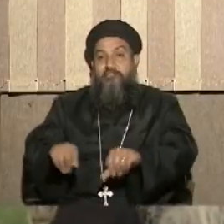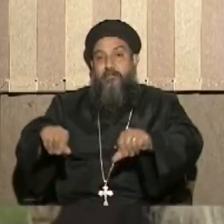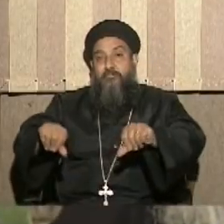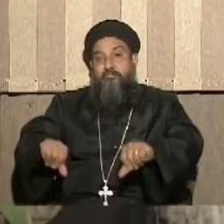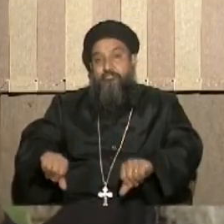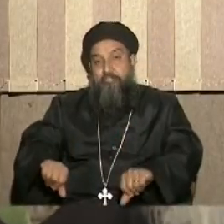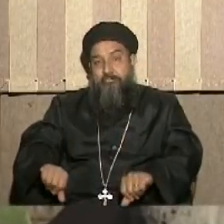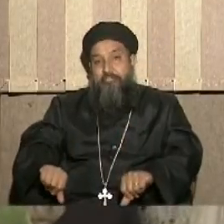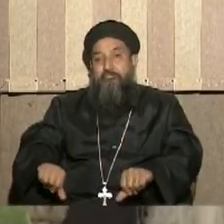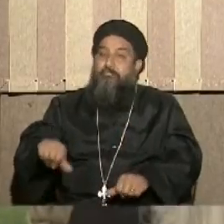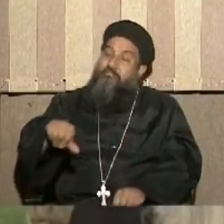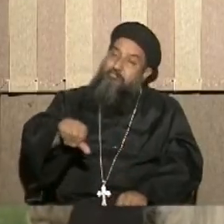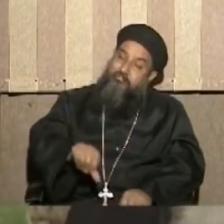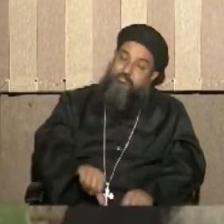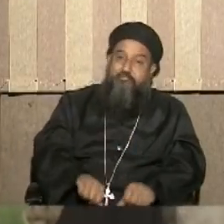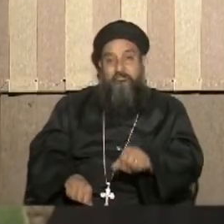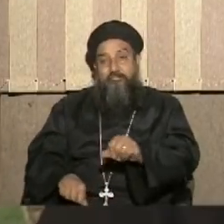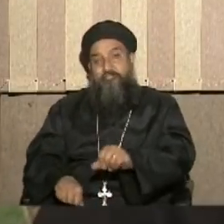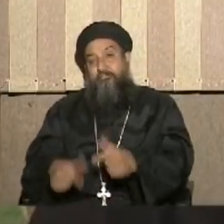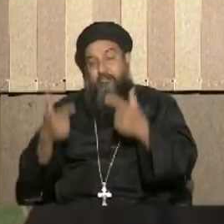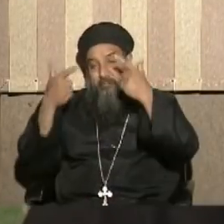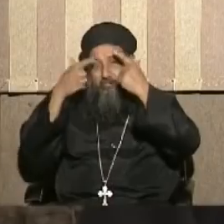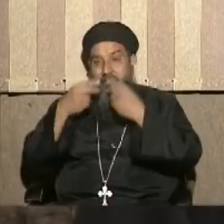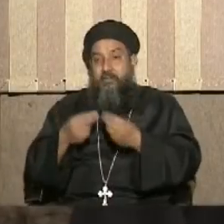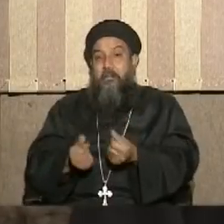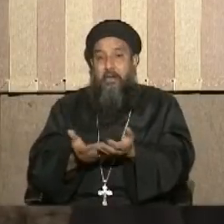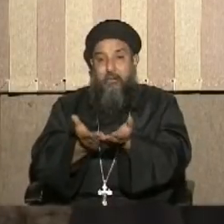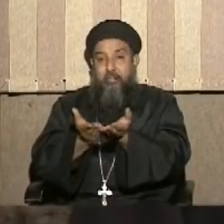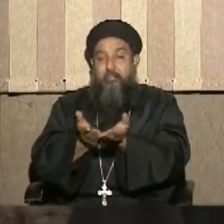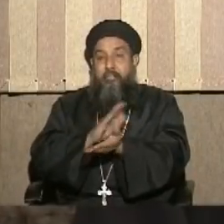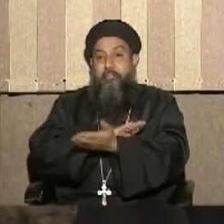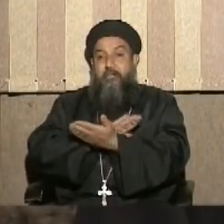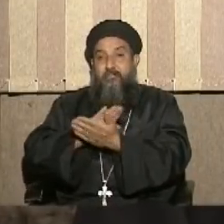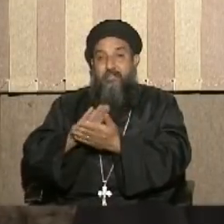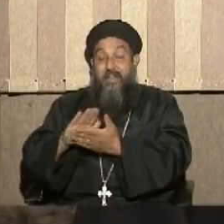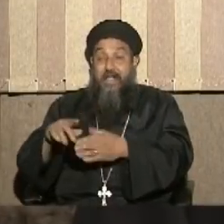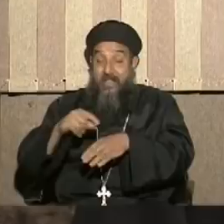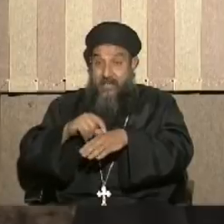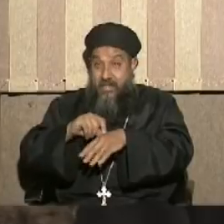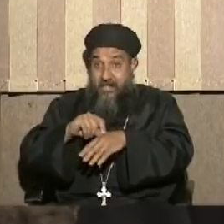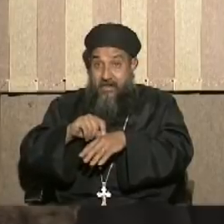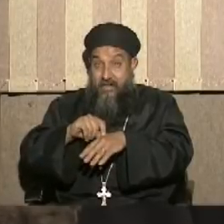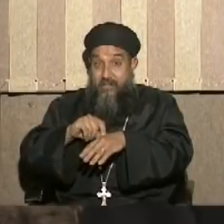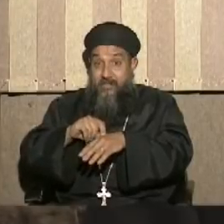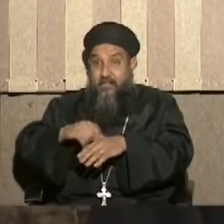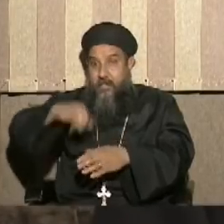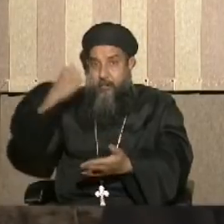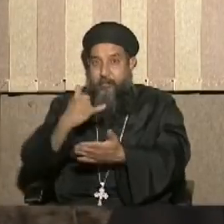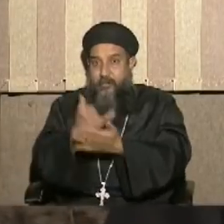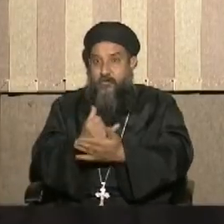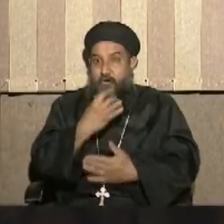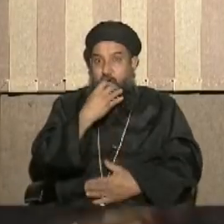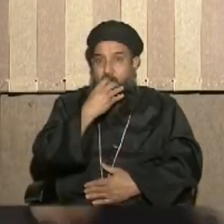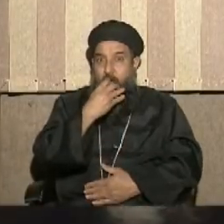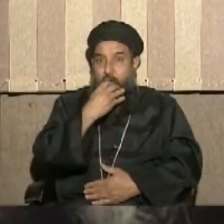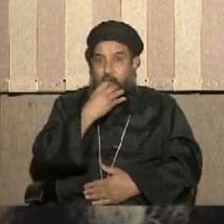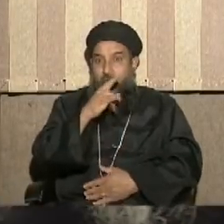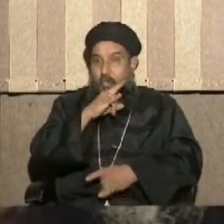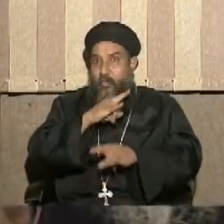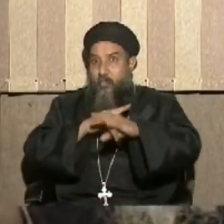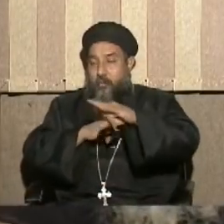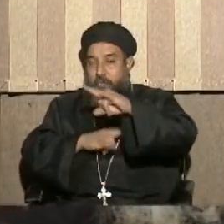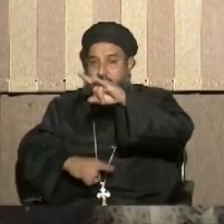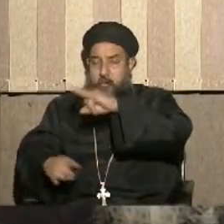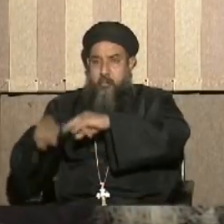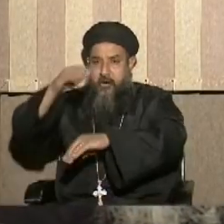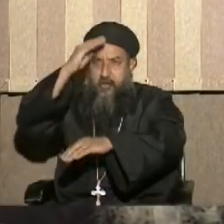يعني مجد باطل ولا لا؟ لكن لما تخضع الجسد لسلطان الروح وتدور